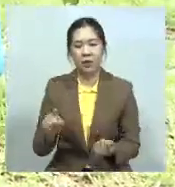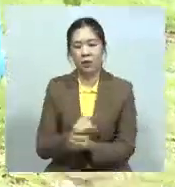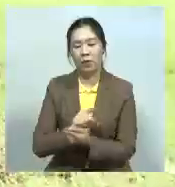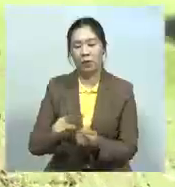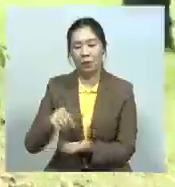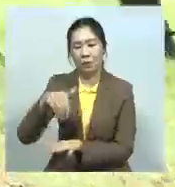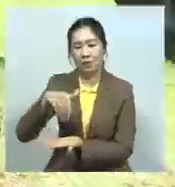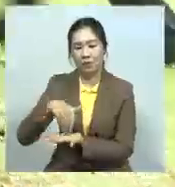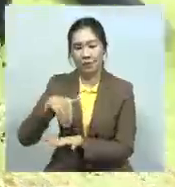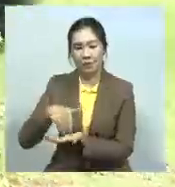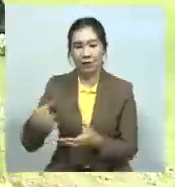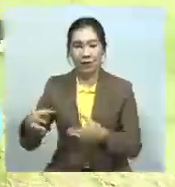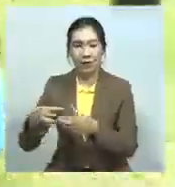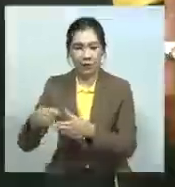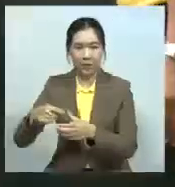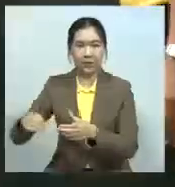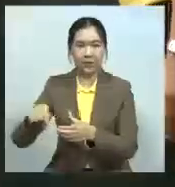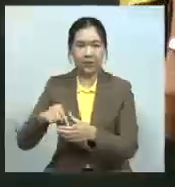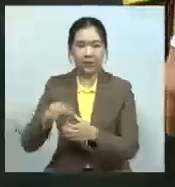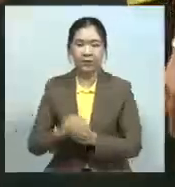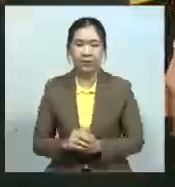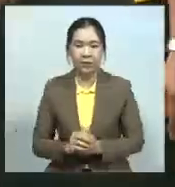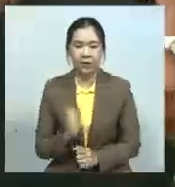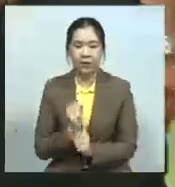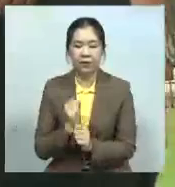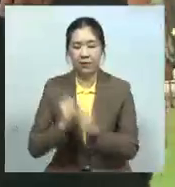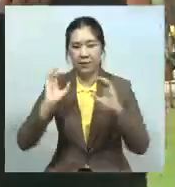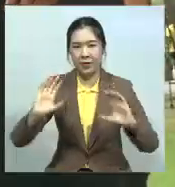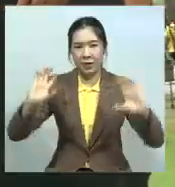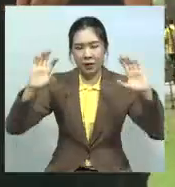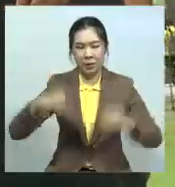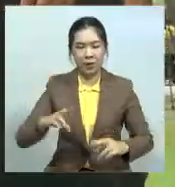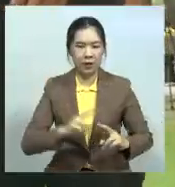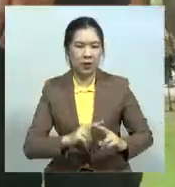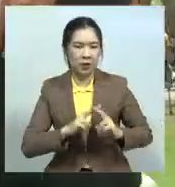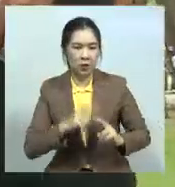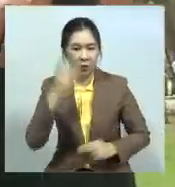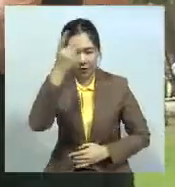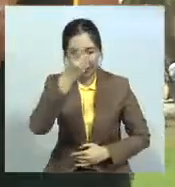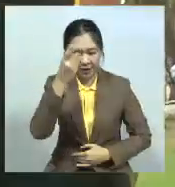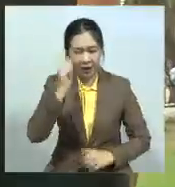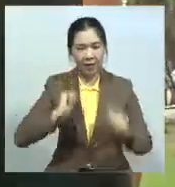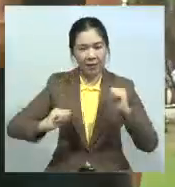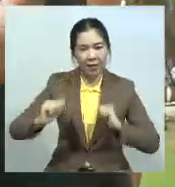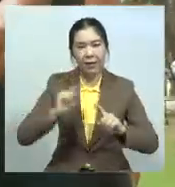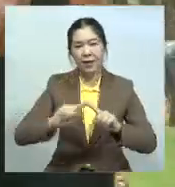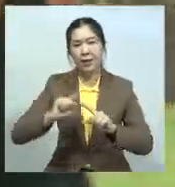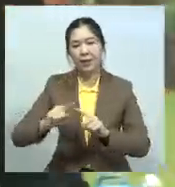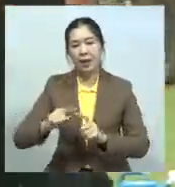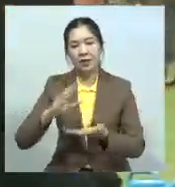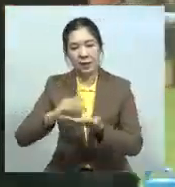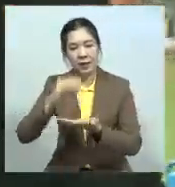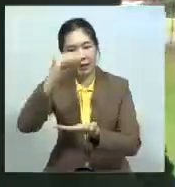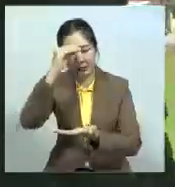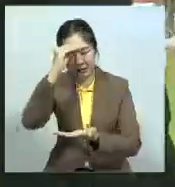บรมราชูปถัมภ์ร่วมกับหน่วยงานภาครัฐและเอกชนศิลปินดารานักแสดงตลอดจนเด็กนักเรีย